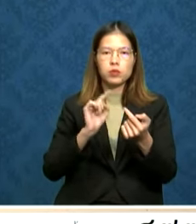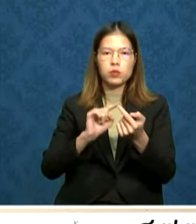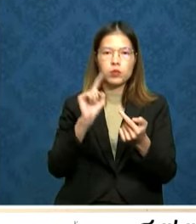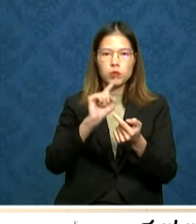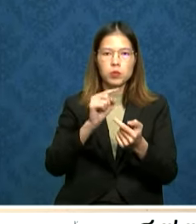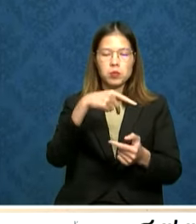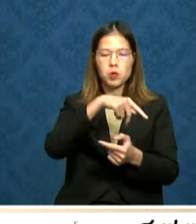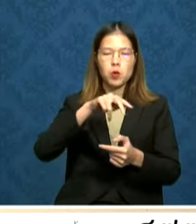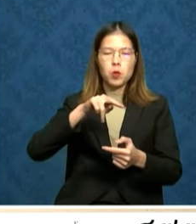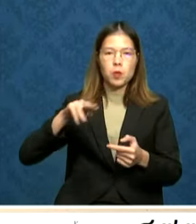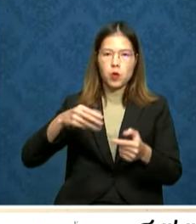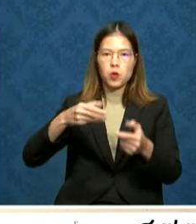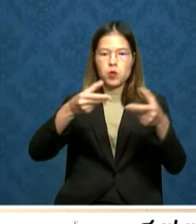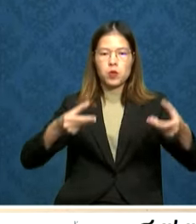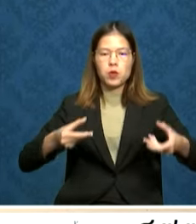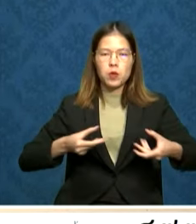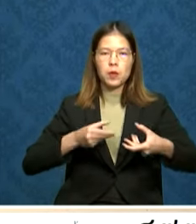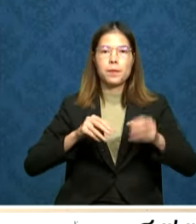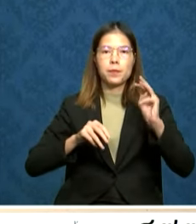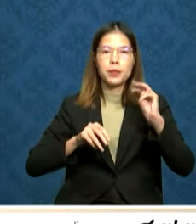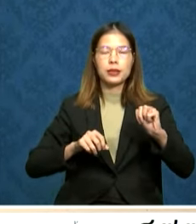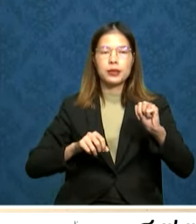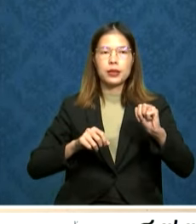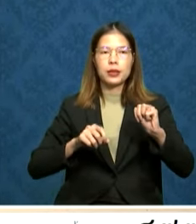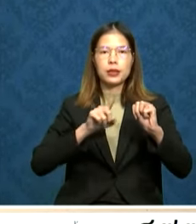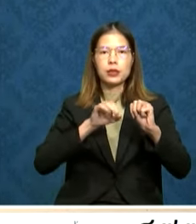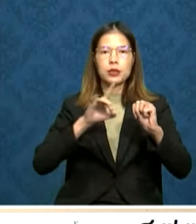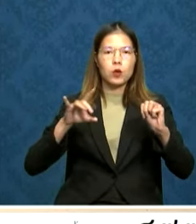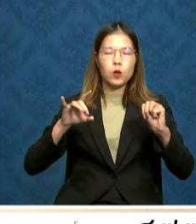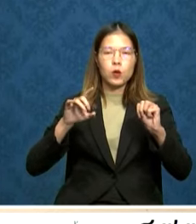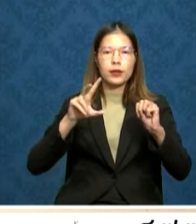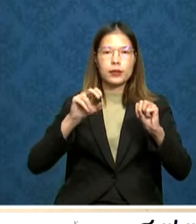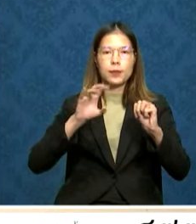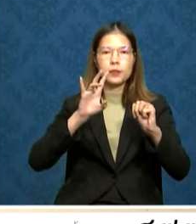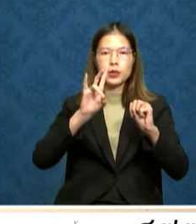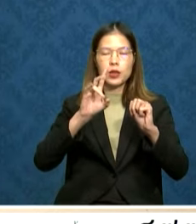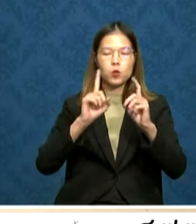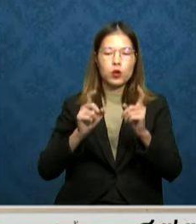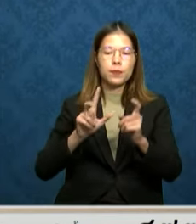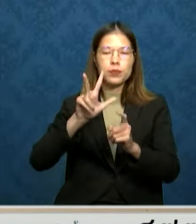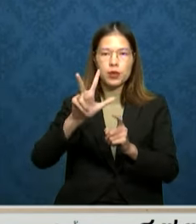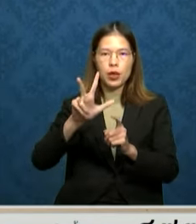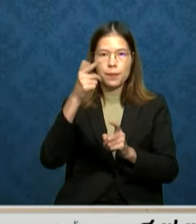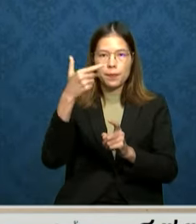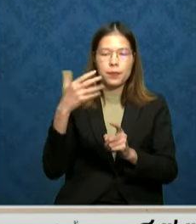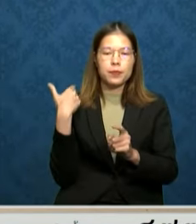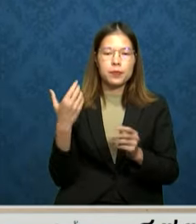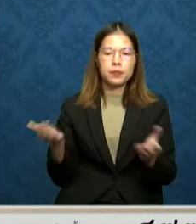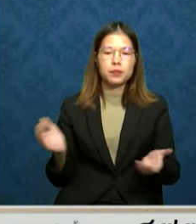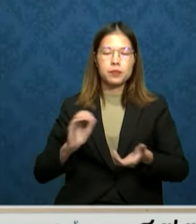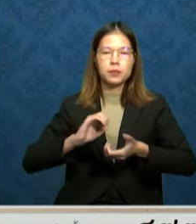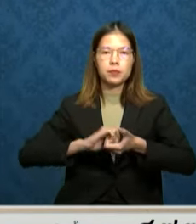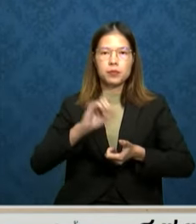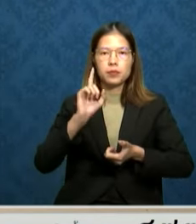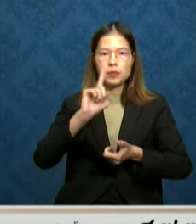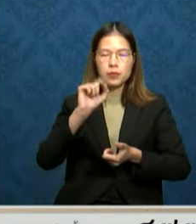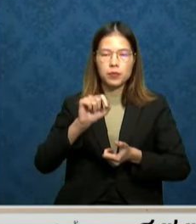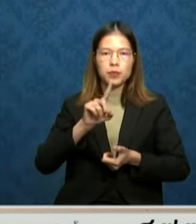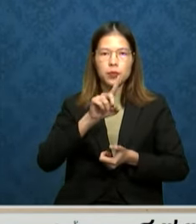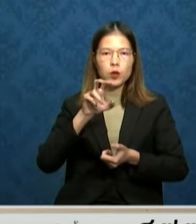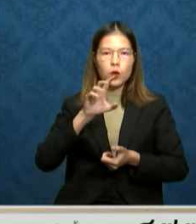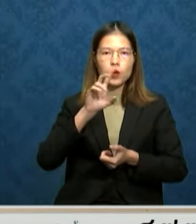ยิชบับนี้ตามรนูนมาตรา 137 วงเลบ 3ประกอบข้อมัครับข้อ 13